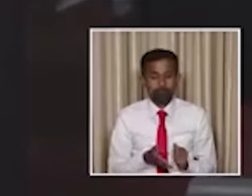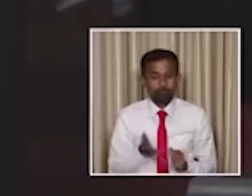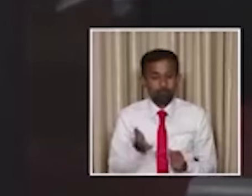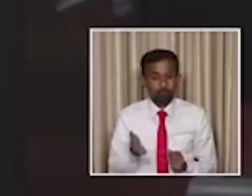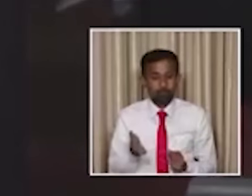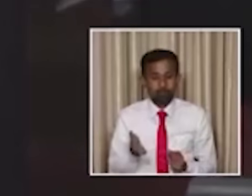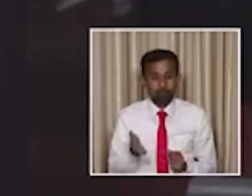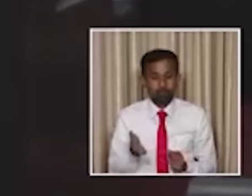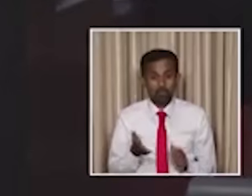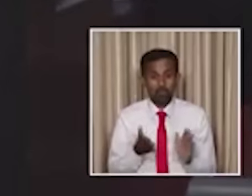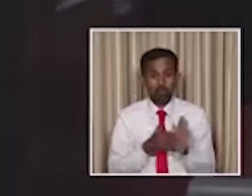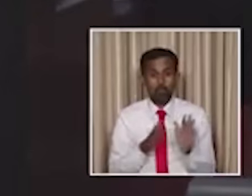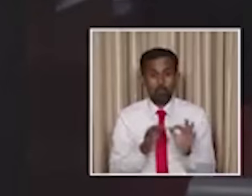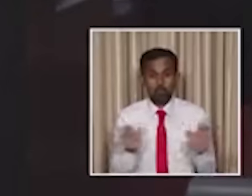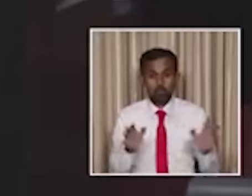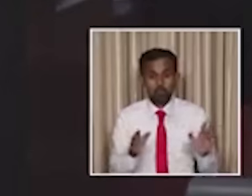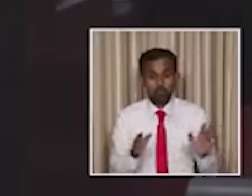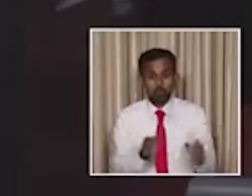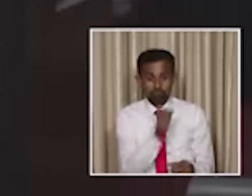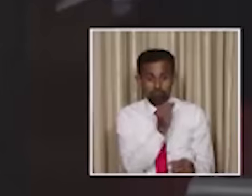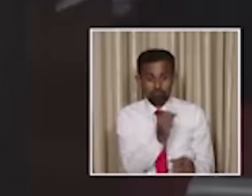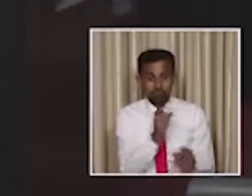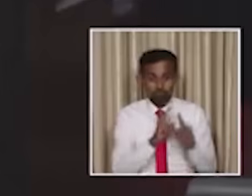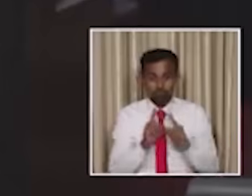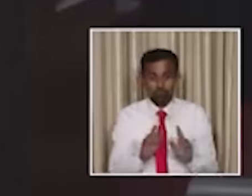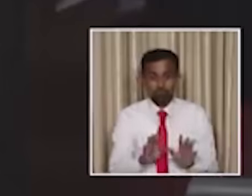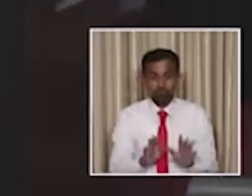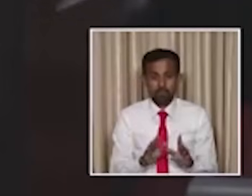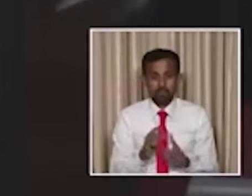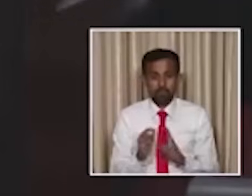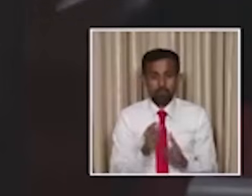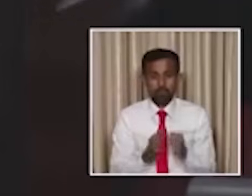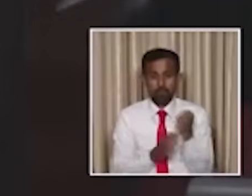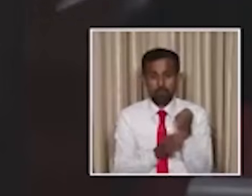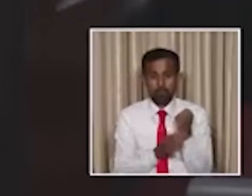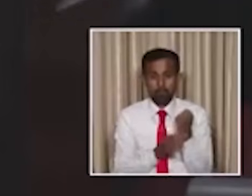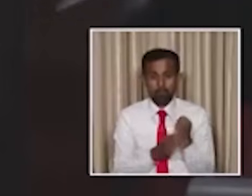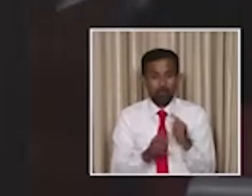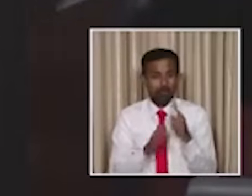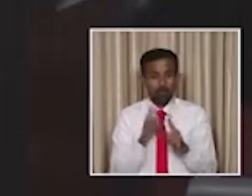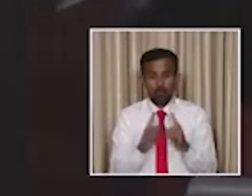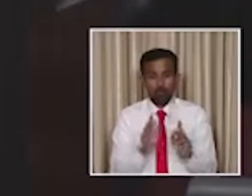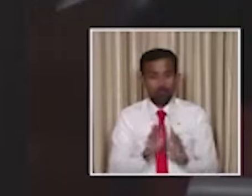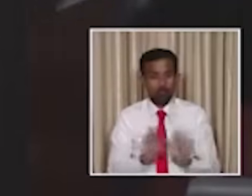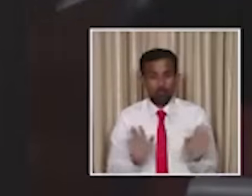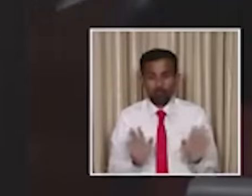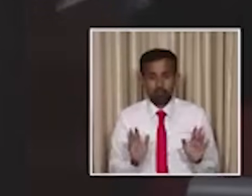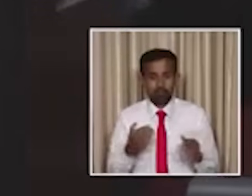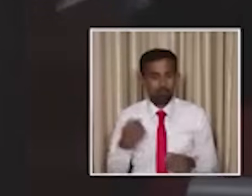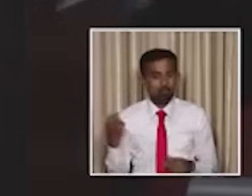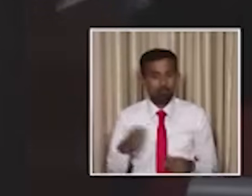நாடாளுமன்ற சலுகைகளை மட்டும் அனுபவித்து விட்டு போவதற்காக அல்ல. தென்னிலங்கை அரசியல் சக்திகள் தாம் ஆளும்